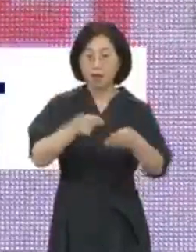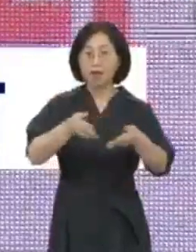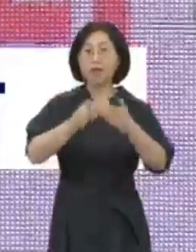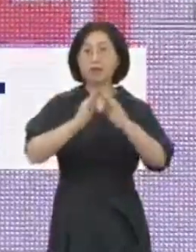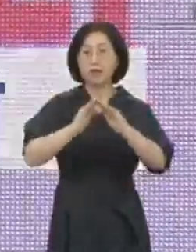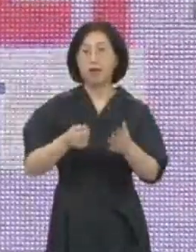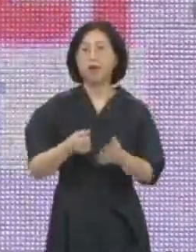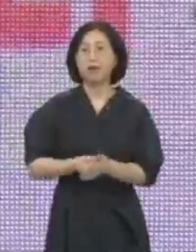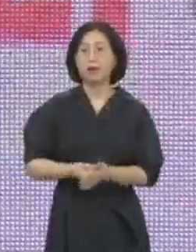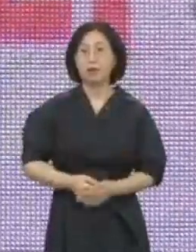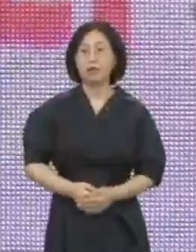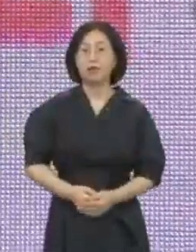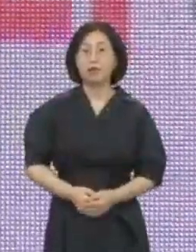했습니다